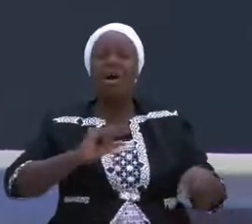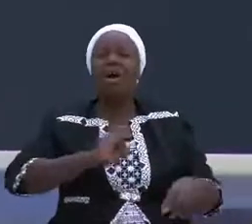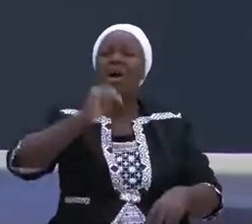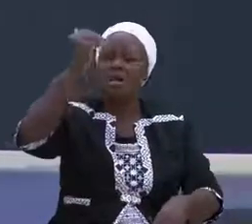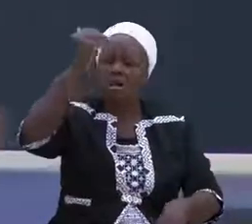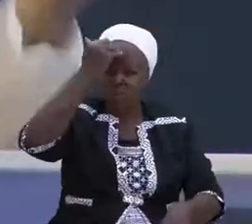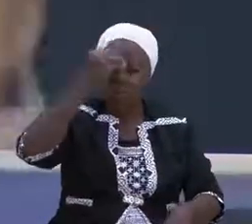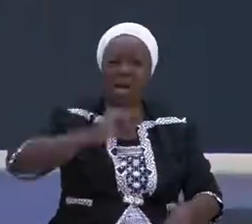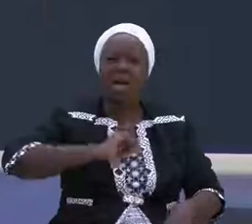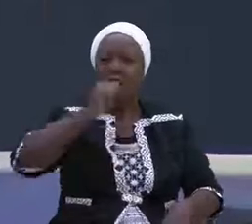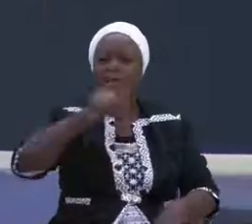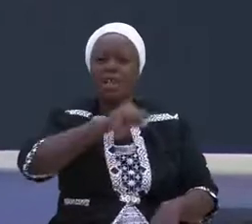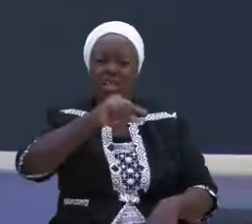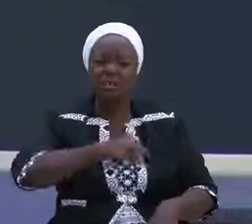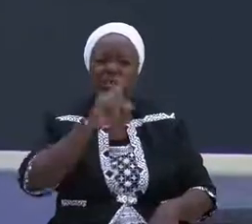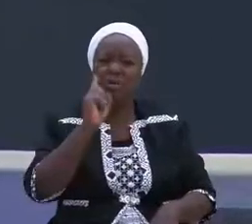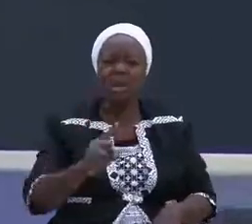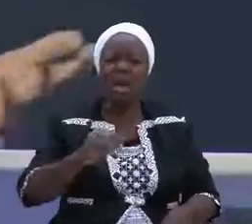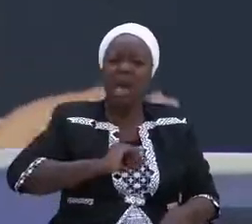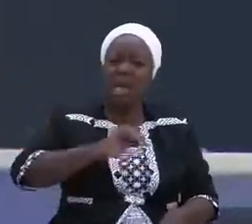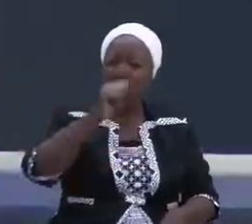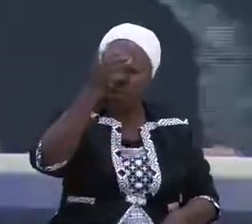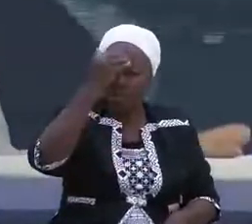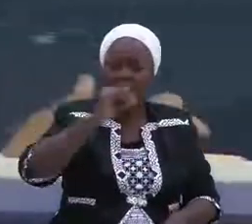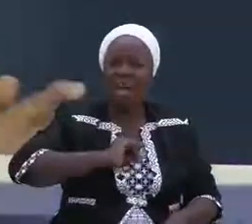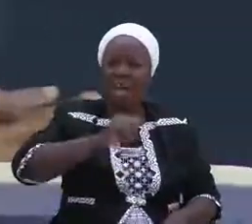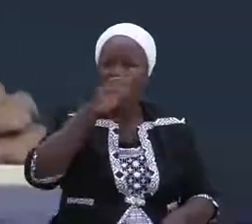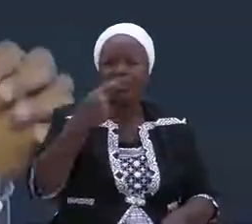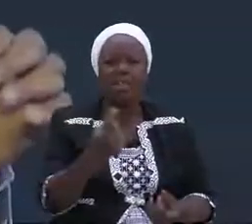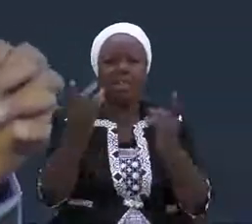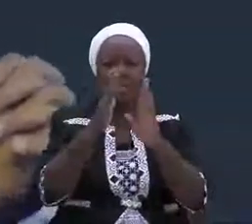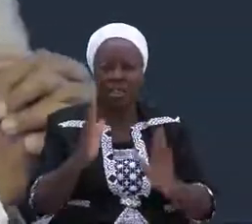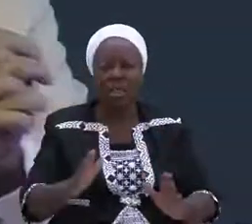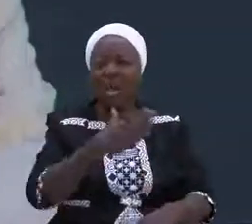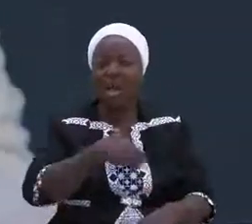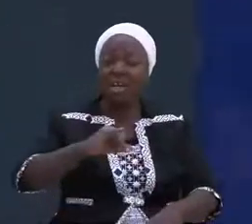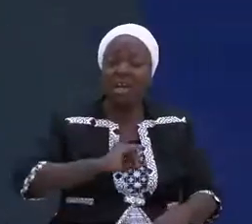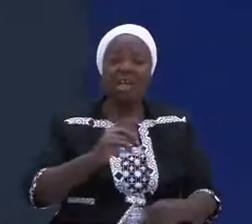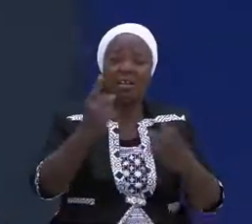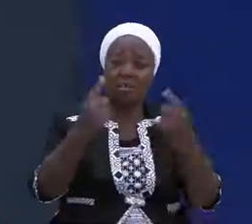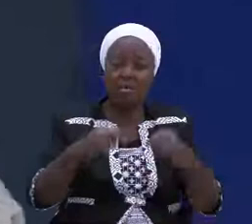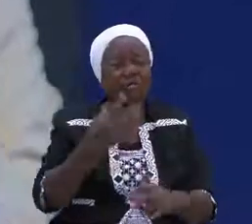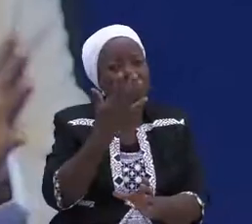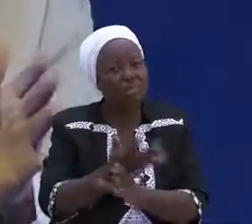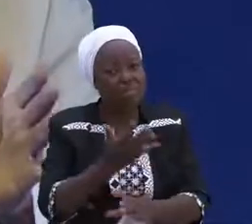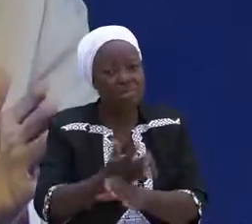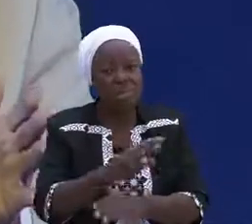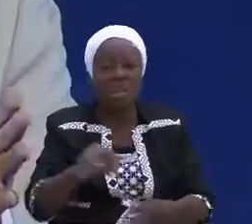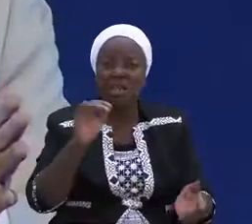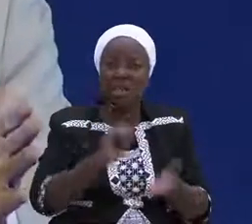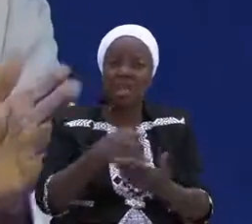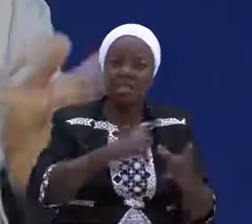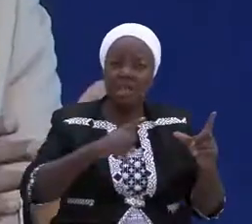c'est moi le coupable, je sais que je suis le pécheur, et je viens en plaidant que